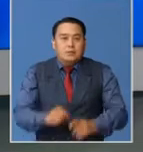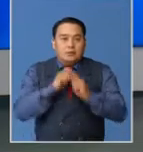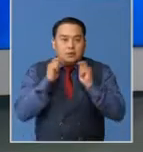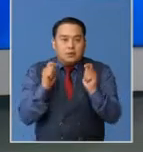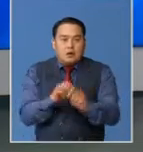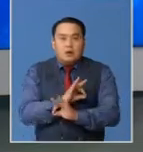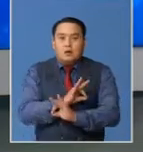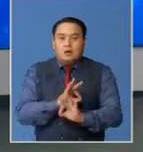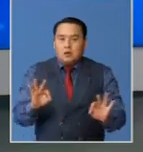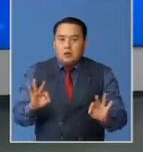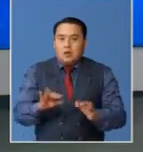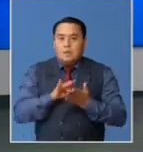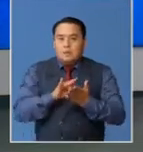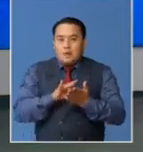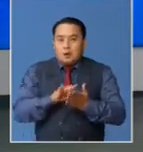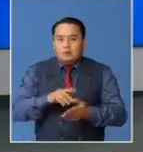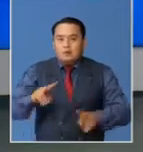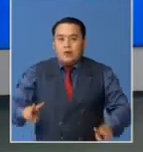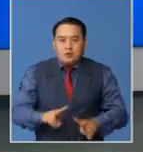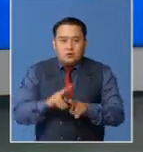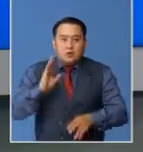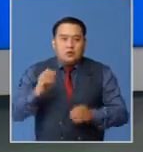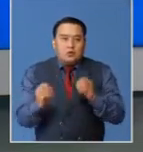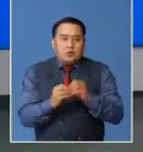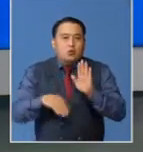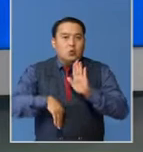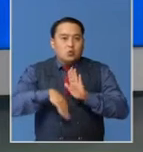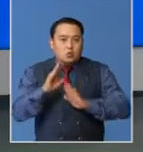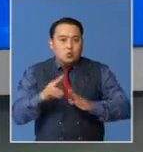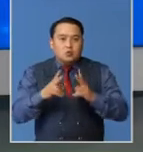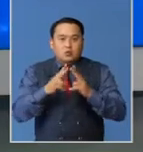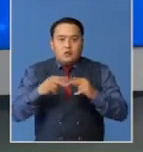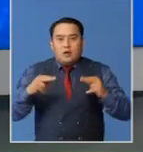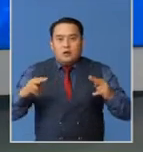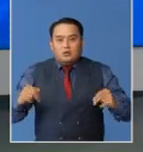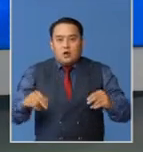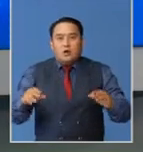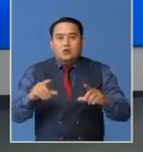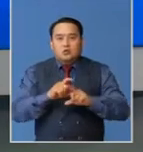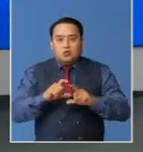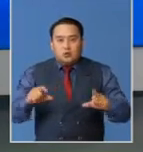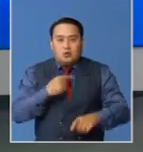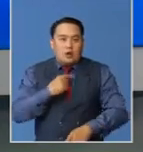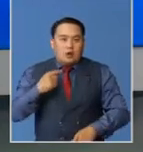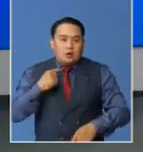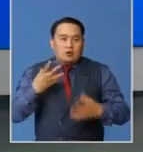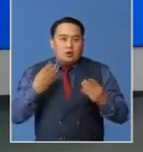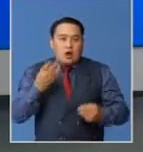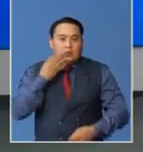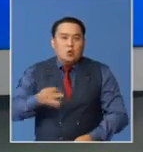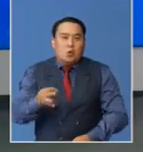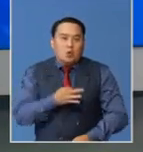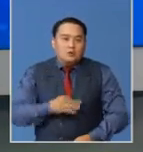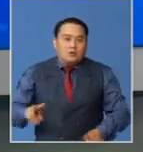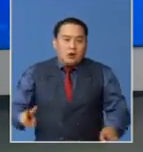Награда отличникам – тур-поездка в столицу. 10 лучших учеников Творца-школьников областного центра в рамках НИИ Алматинской